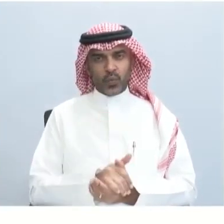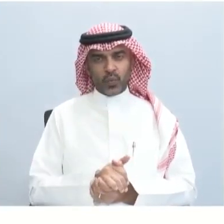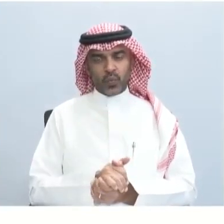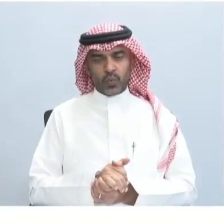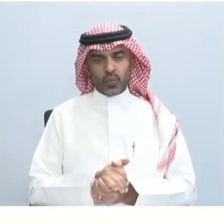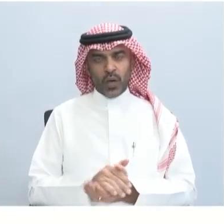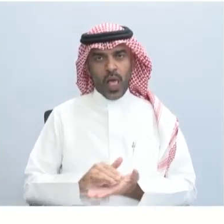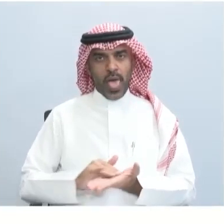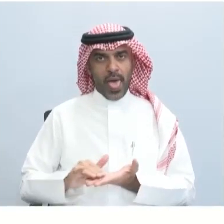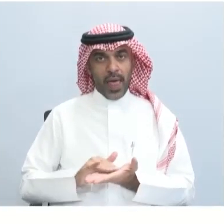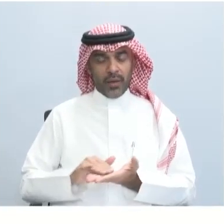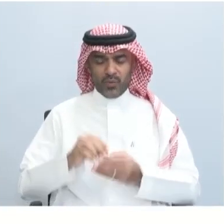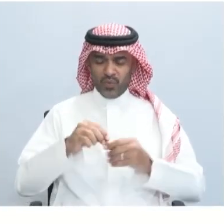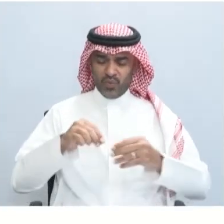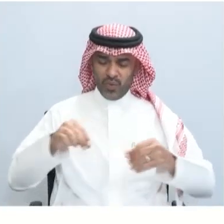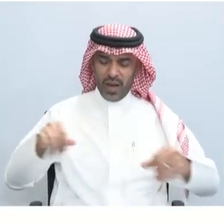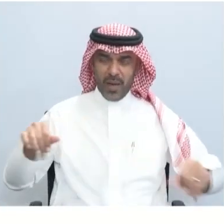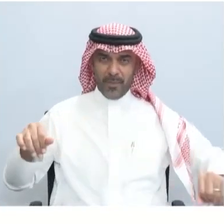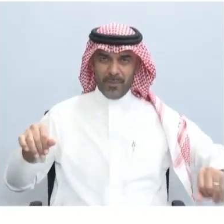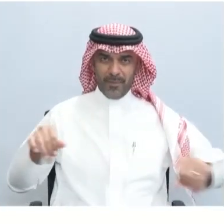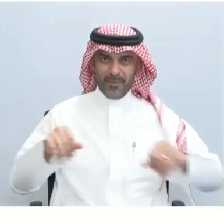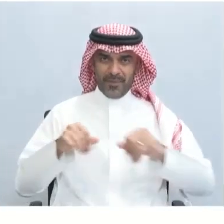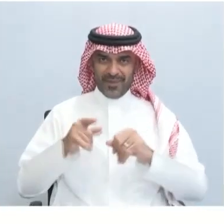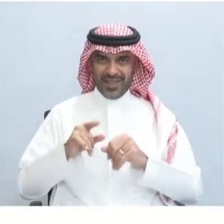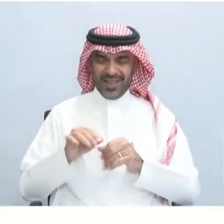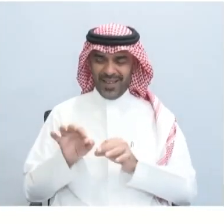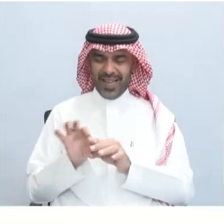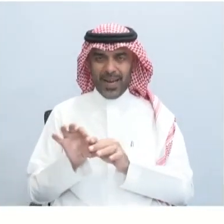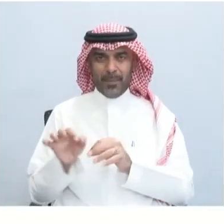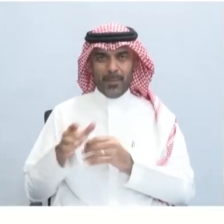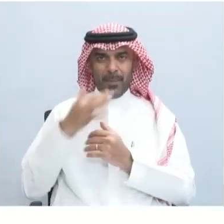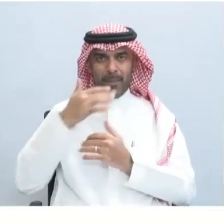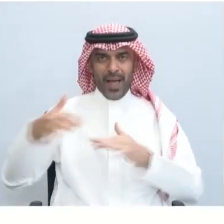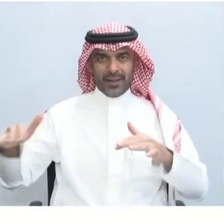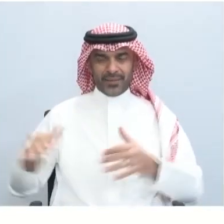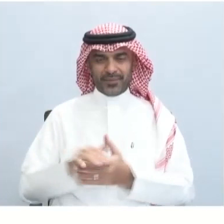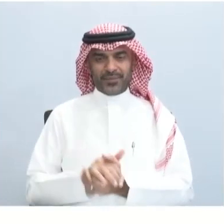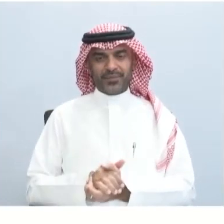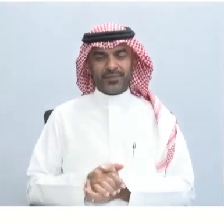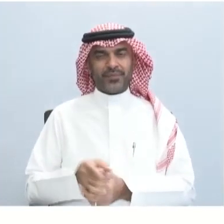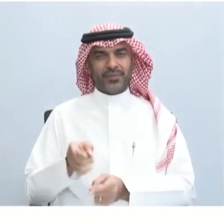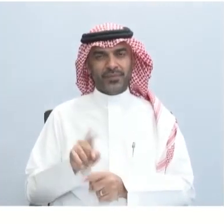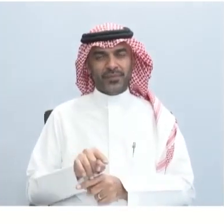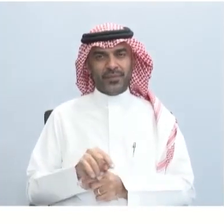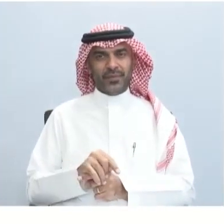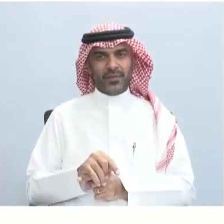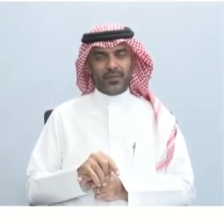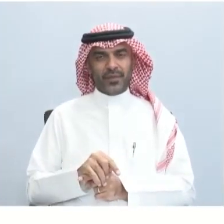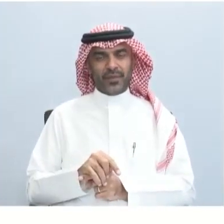الارض او التراب او الشاطئ رائعون اشياء وغير حيه يوجد ايضا